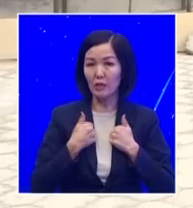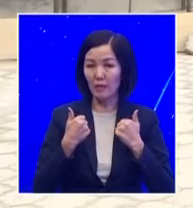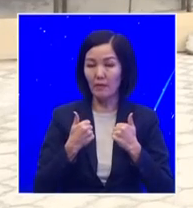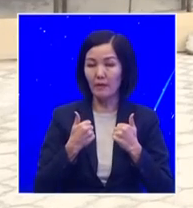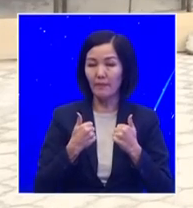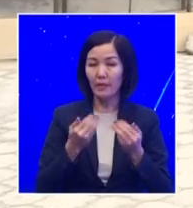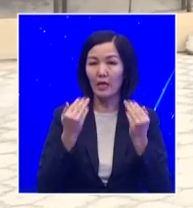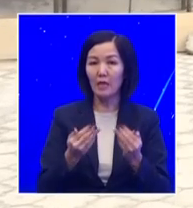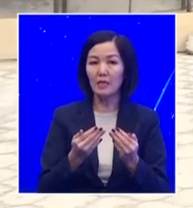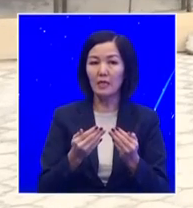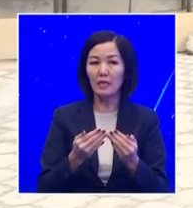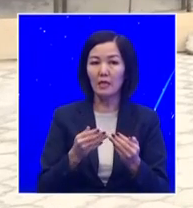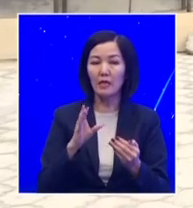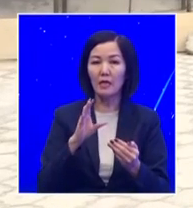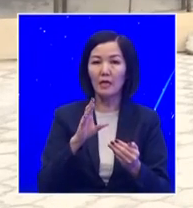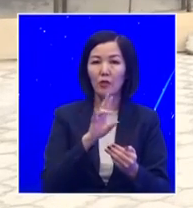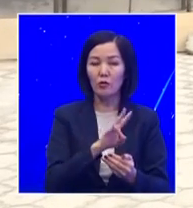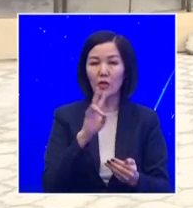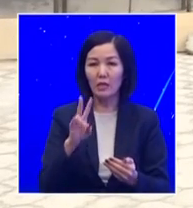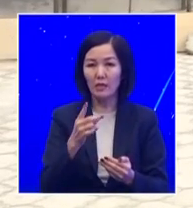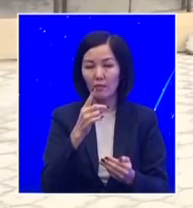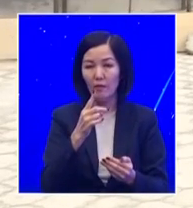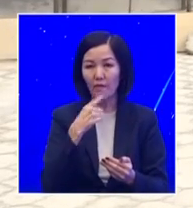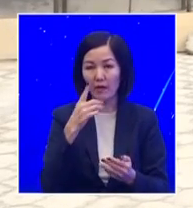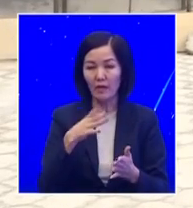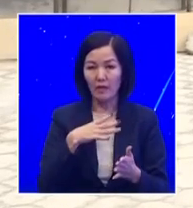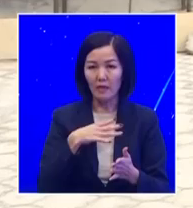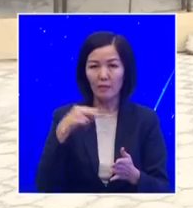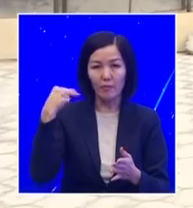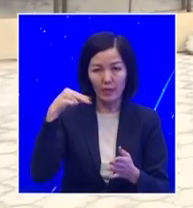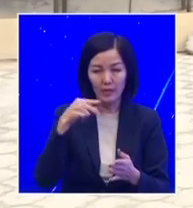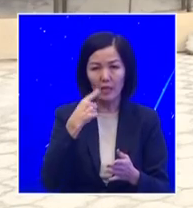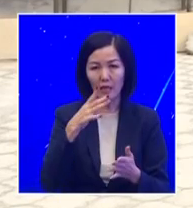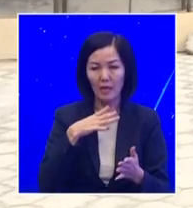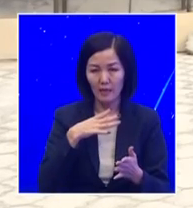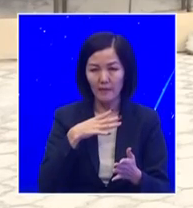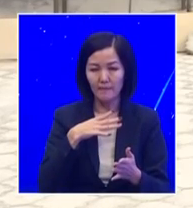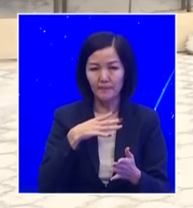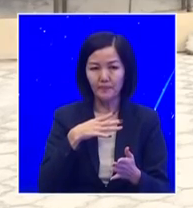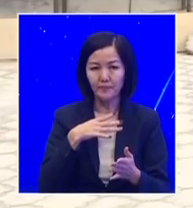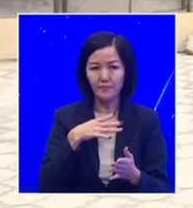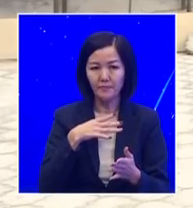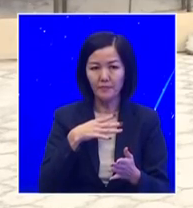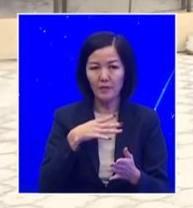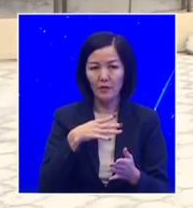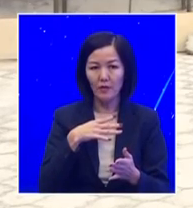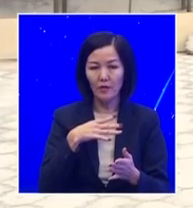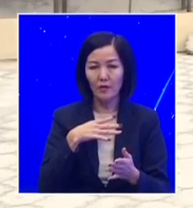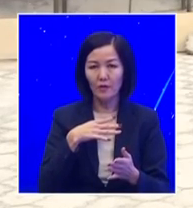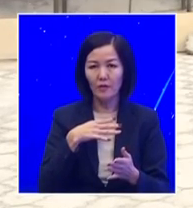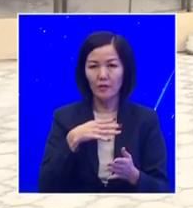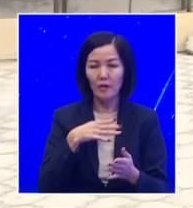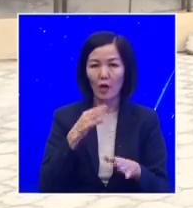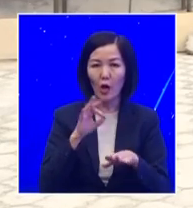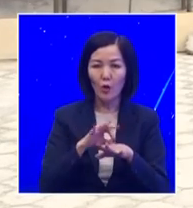мынау елбасының жақындағы сөзінде, одан кейін президенттің сөзінде мынау келген